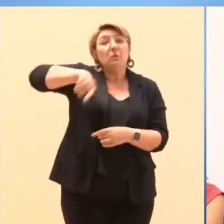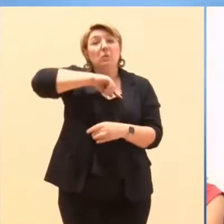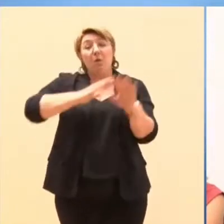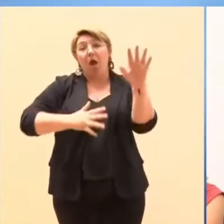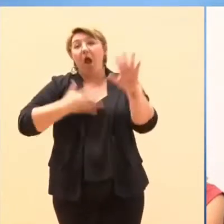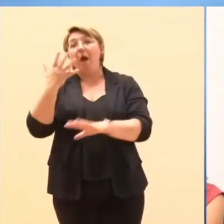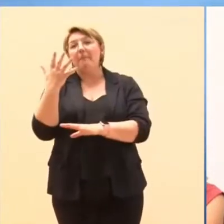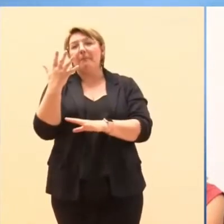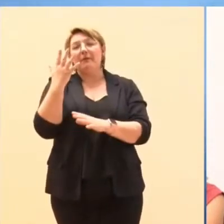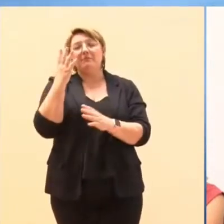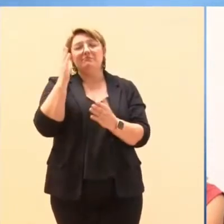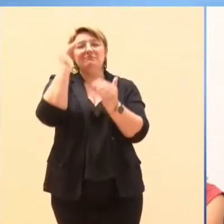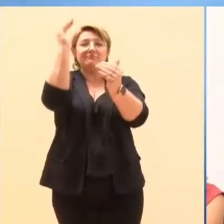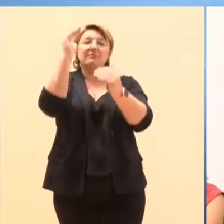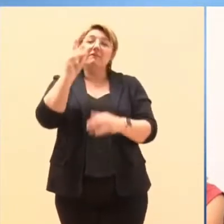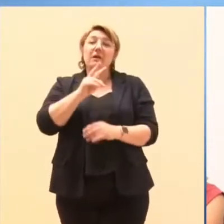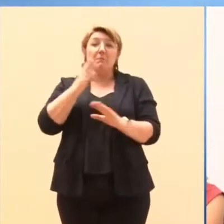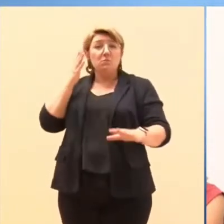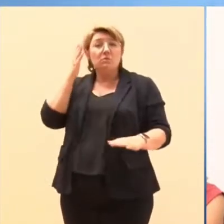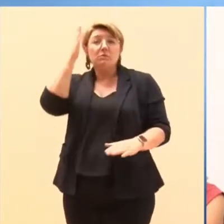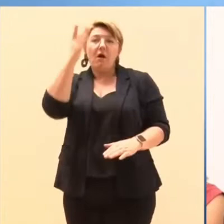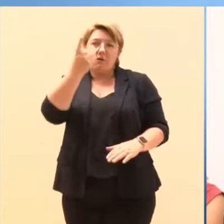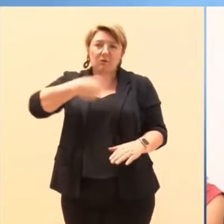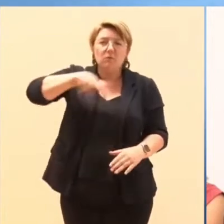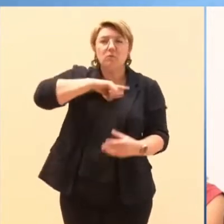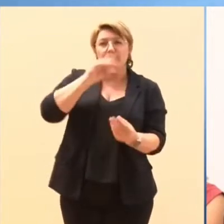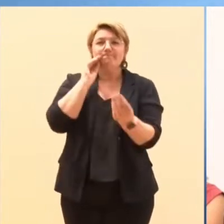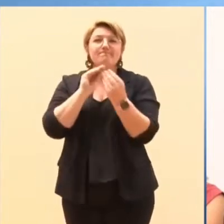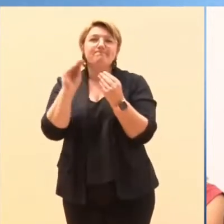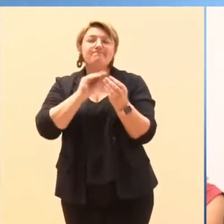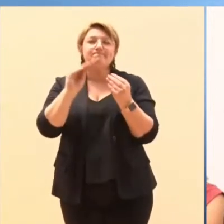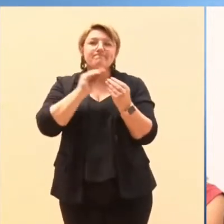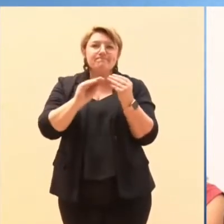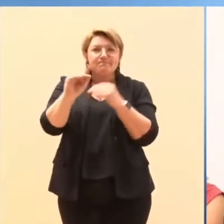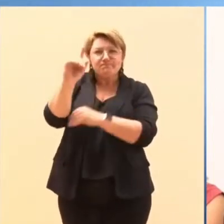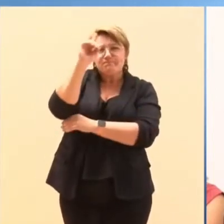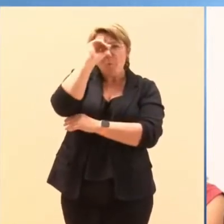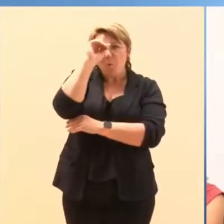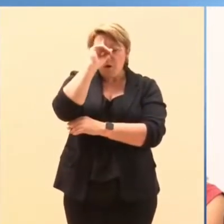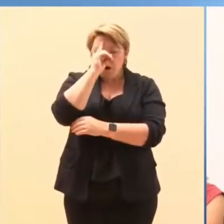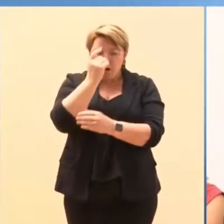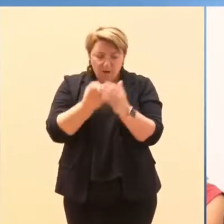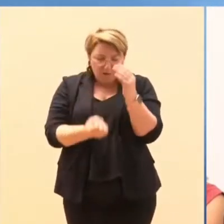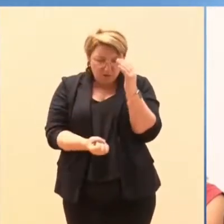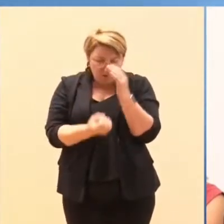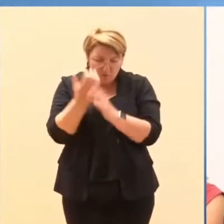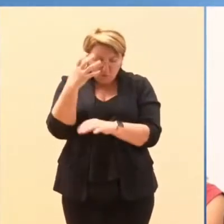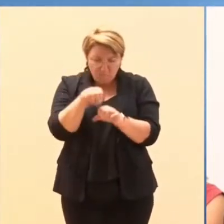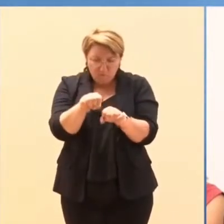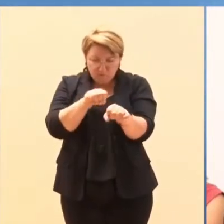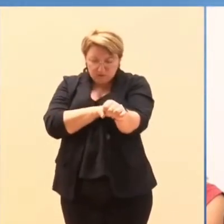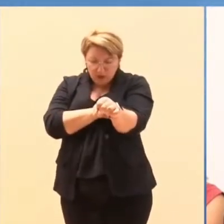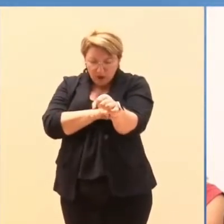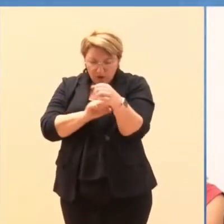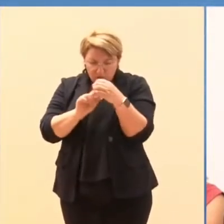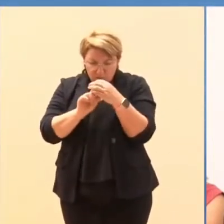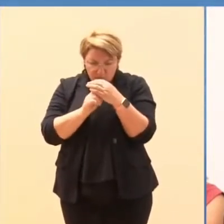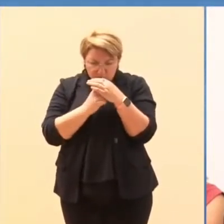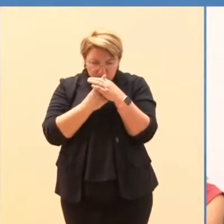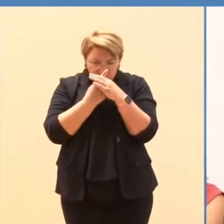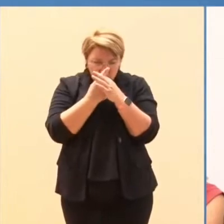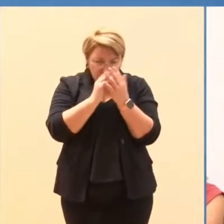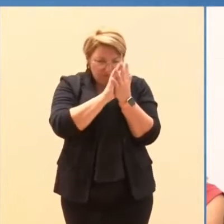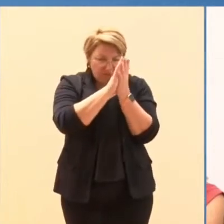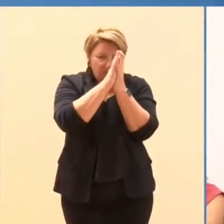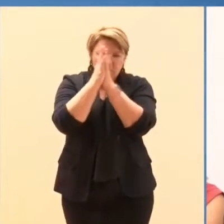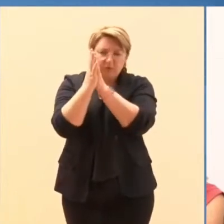s'interrogera certainement de savoir pourquoi, alors qu'un nouveau siècle était en train d'accoucher, une élection a pu se dérouler dans